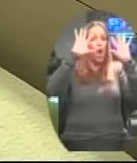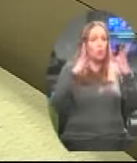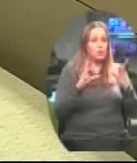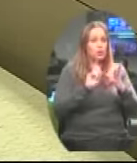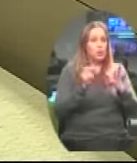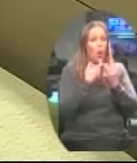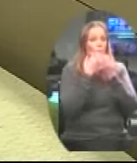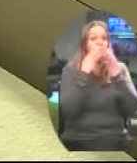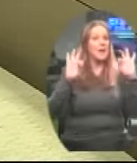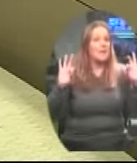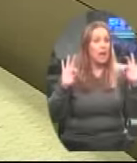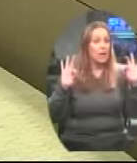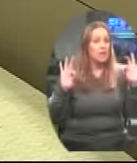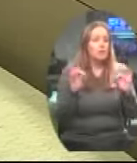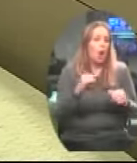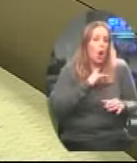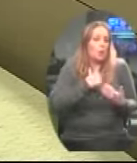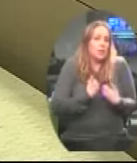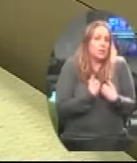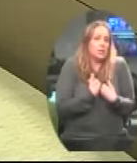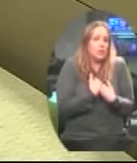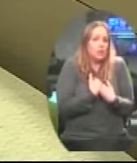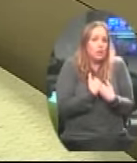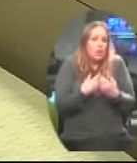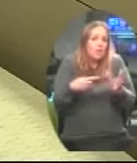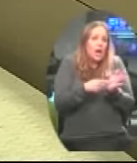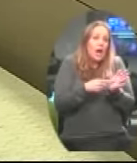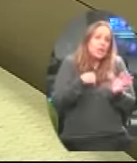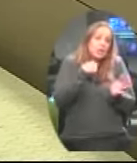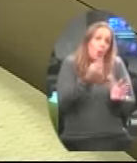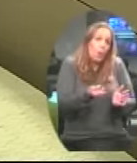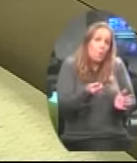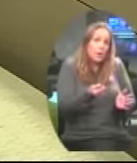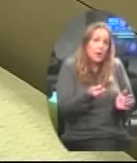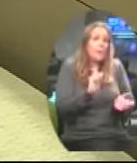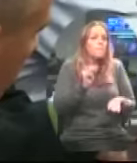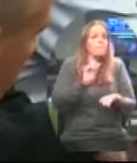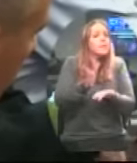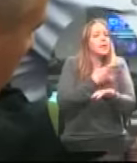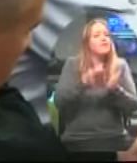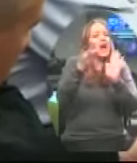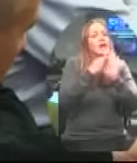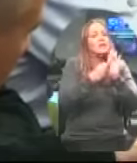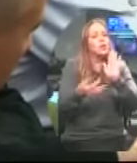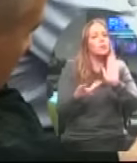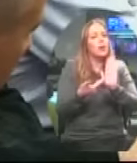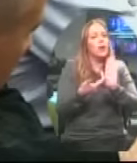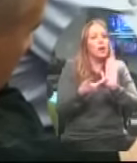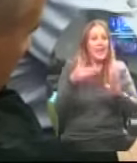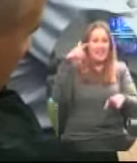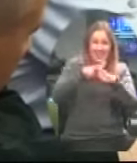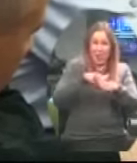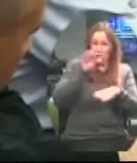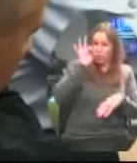מטירנית היא לא מעניינת אותי. ולכן אני אומר, מי קבע את הקריטריונים האלה? התרבות הזאת שלך, התרבות